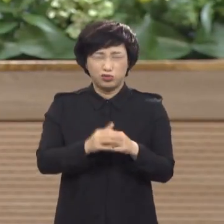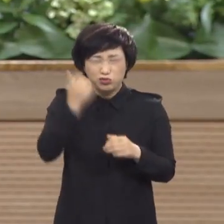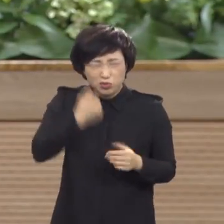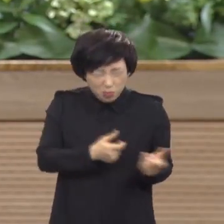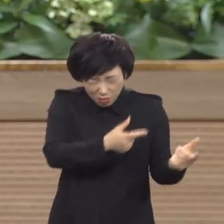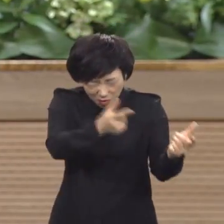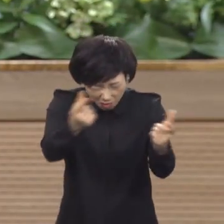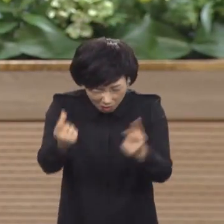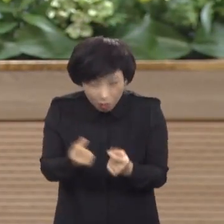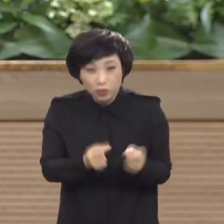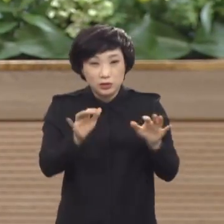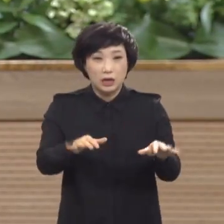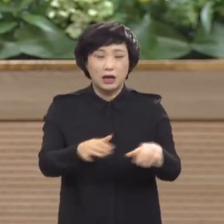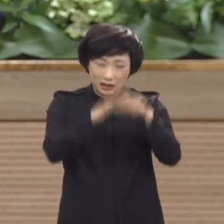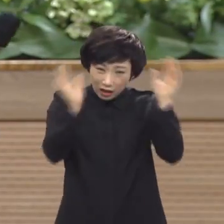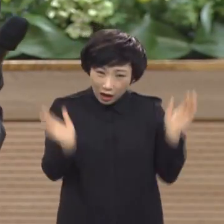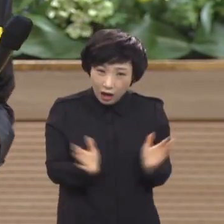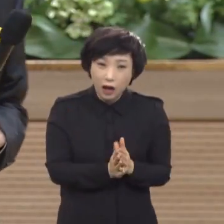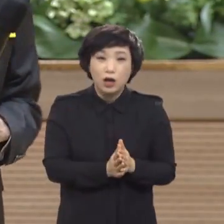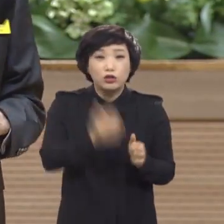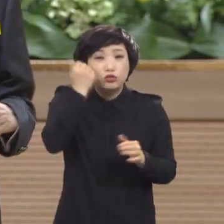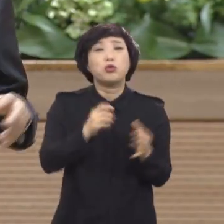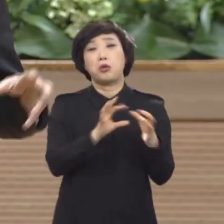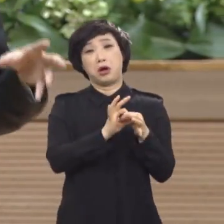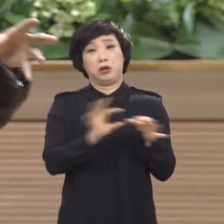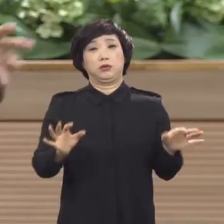모든 사람을 막론하고